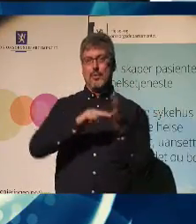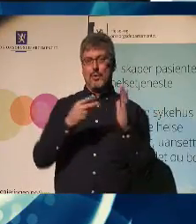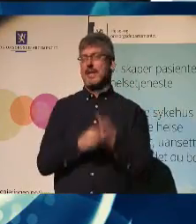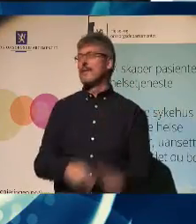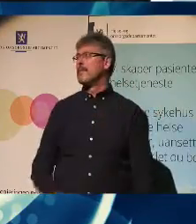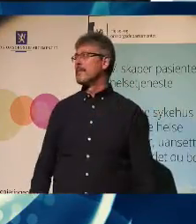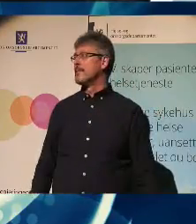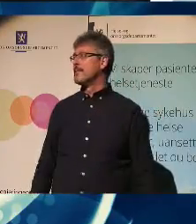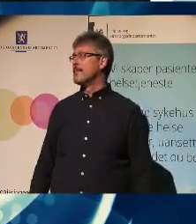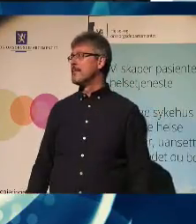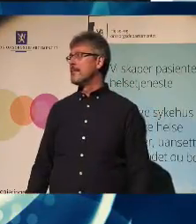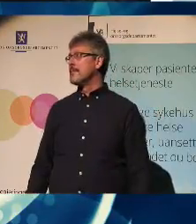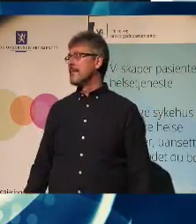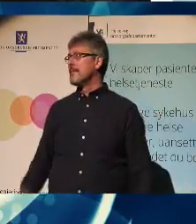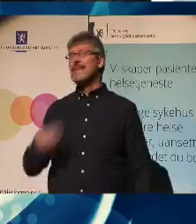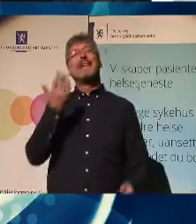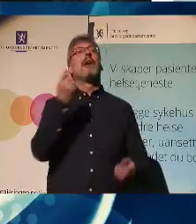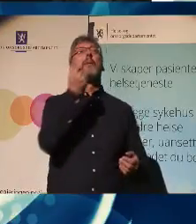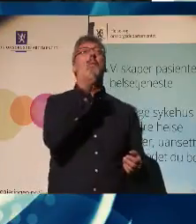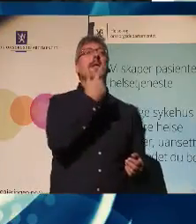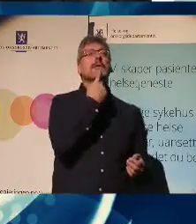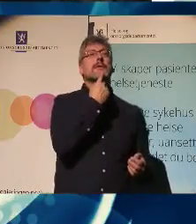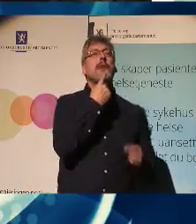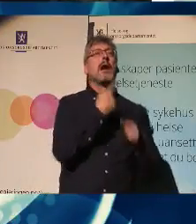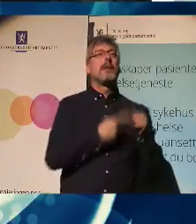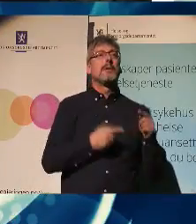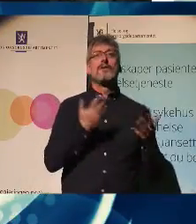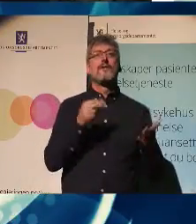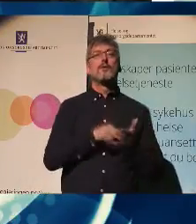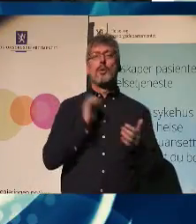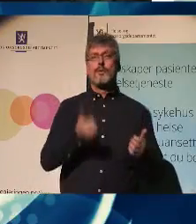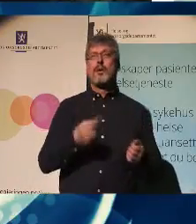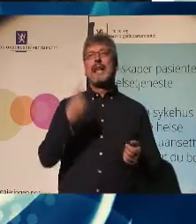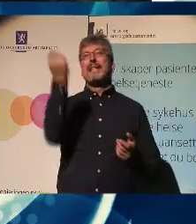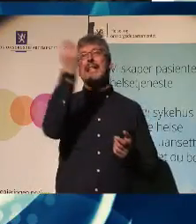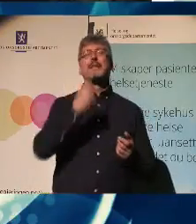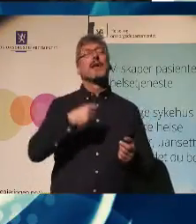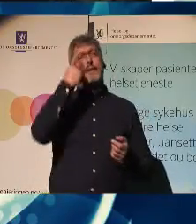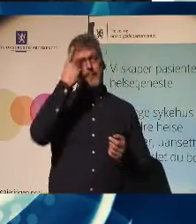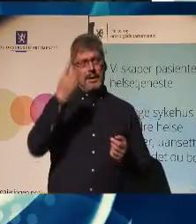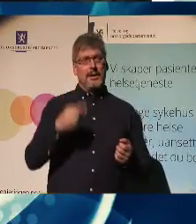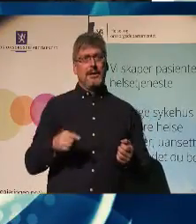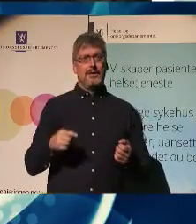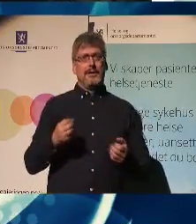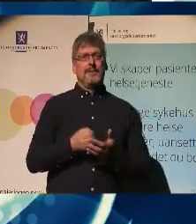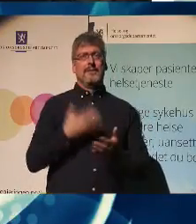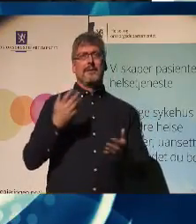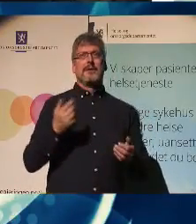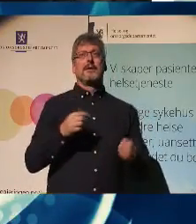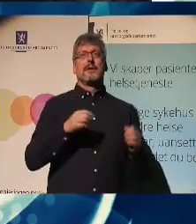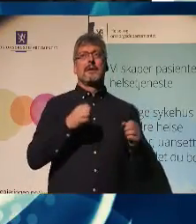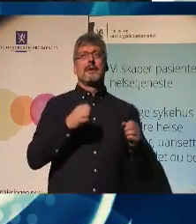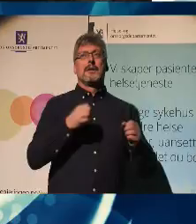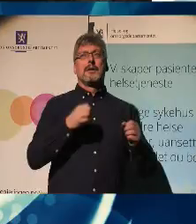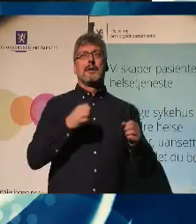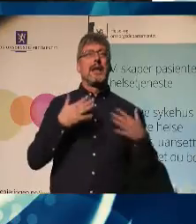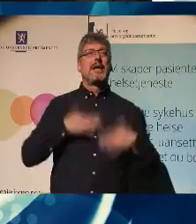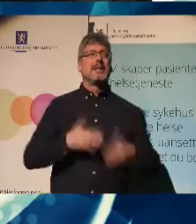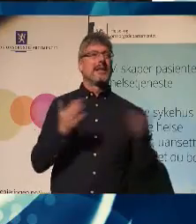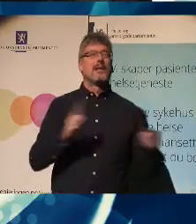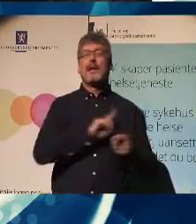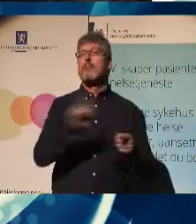studiet. Så det var en liten smakebit av hva vi står for. Vi står for et design hvor vi mener at verdien må skapes for helsetjenesten, ikke bare for